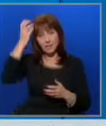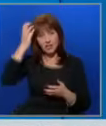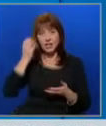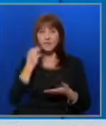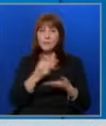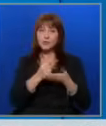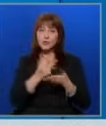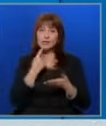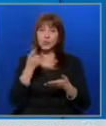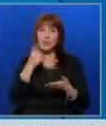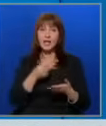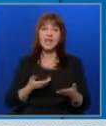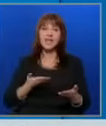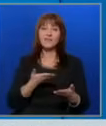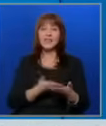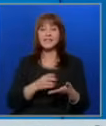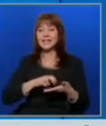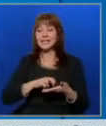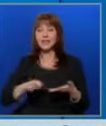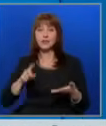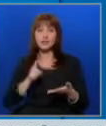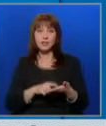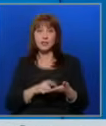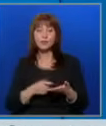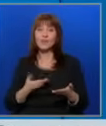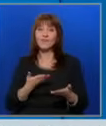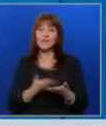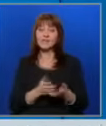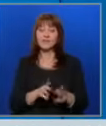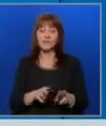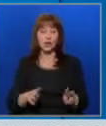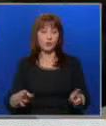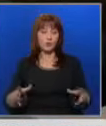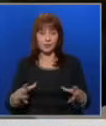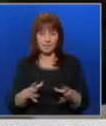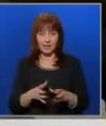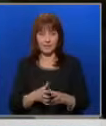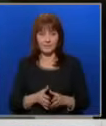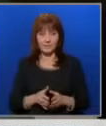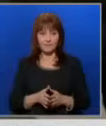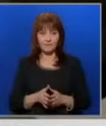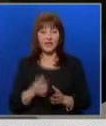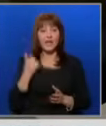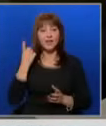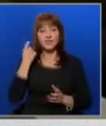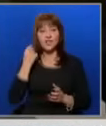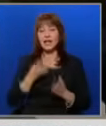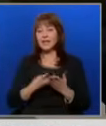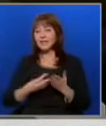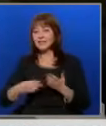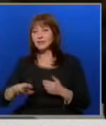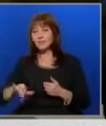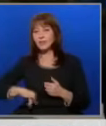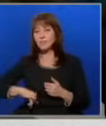и внасянето на данъчните закони, които влизат за обсъждане в Народното събрание. Вчера излязохме на